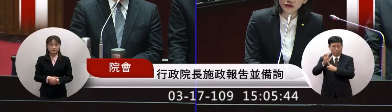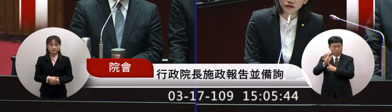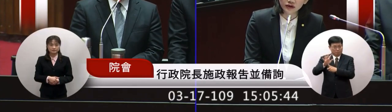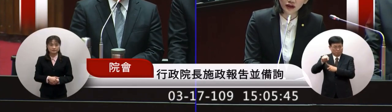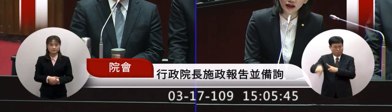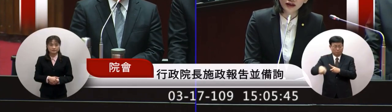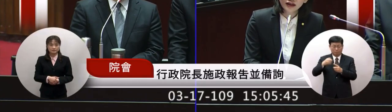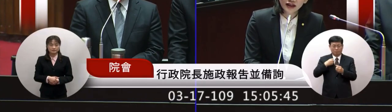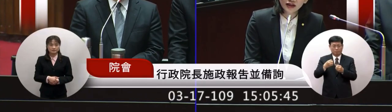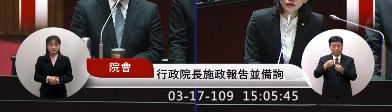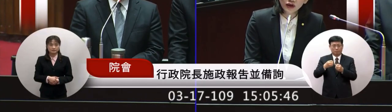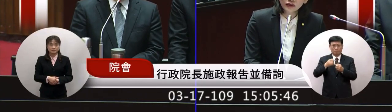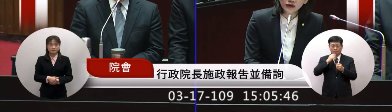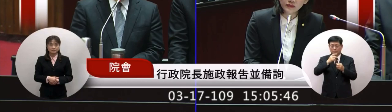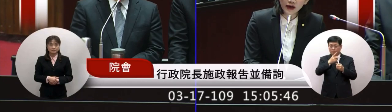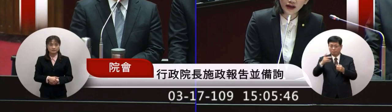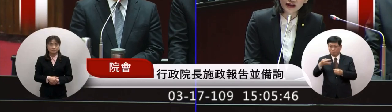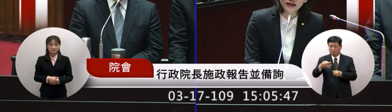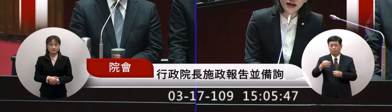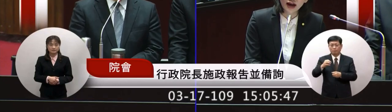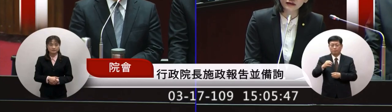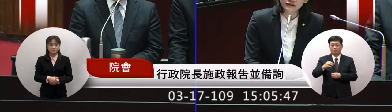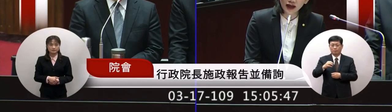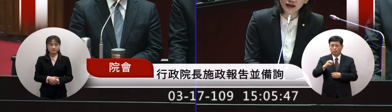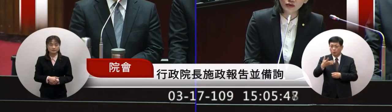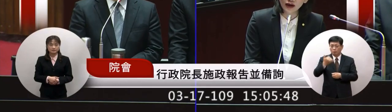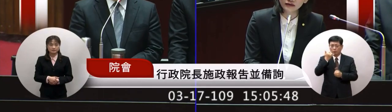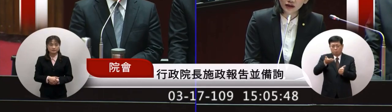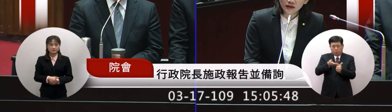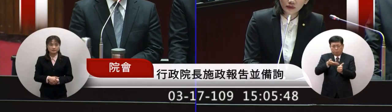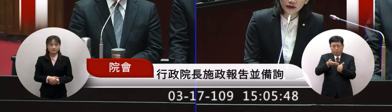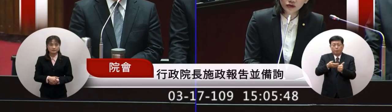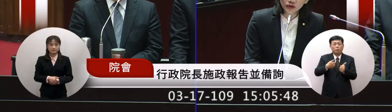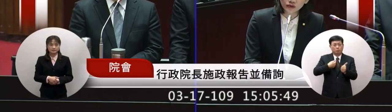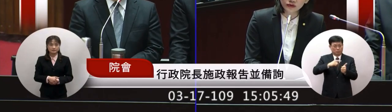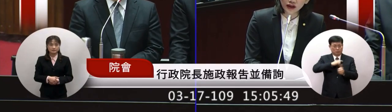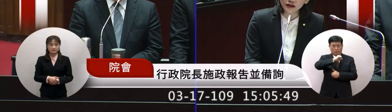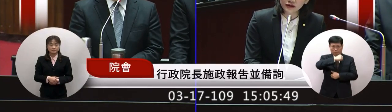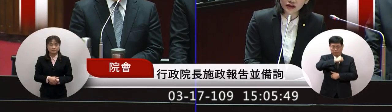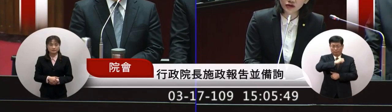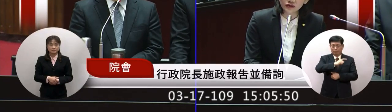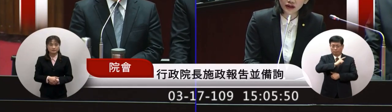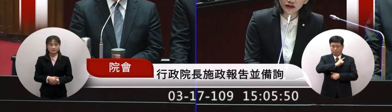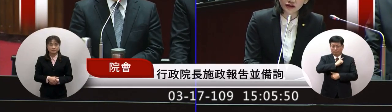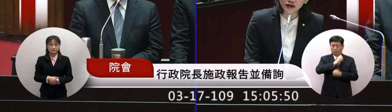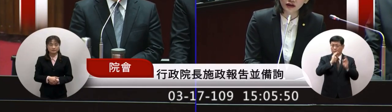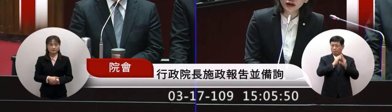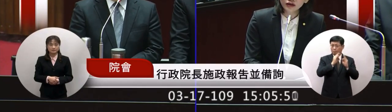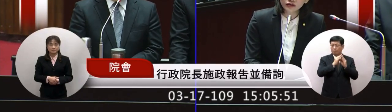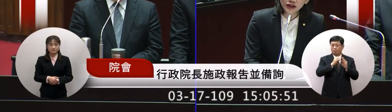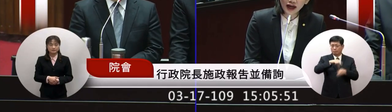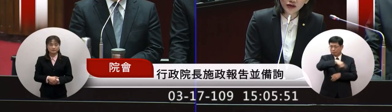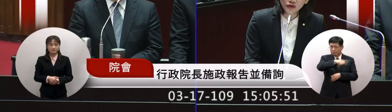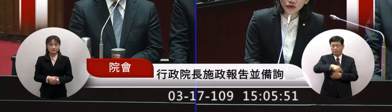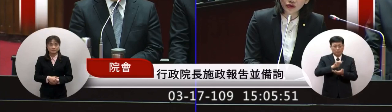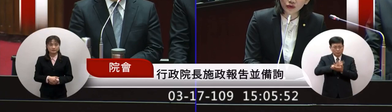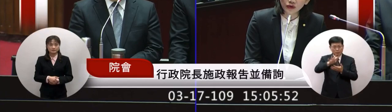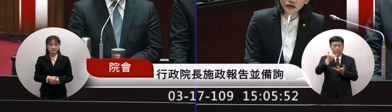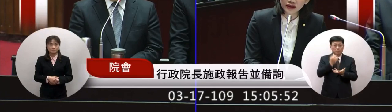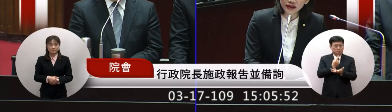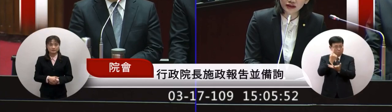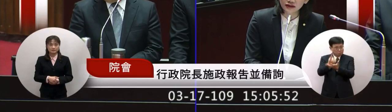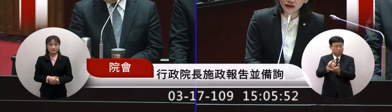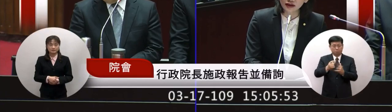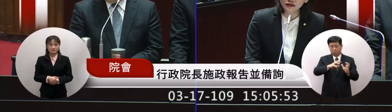电的融资案，因为会培养台湾本土的金融业者有参与